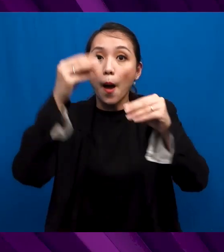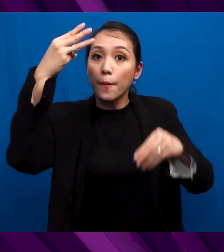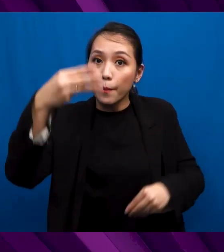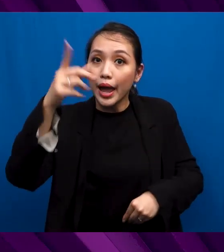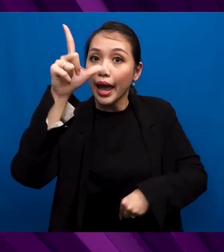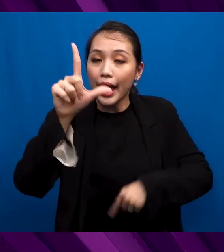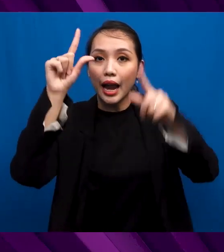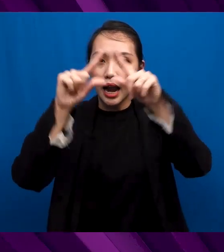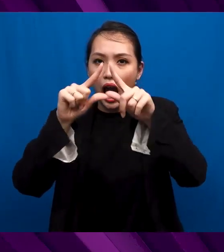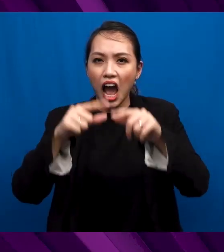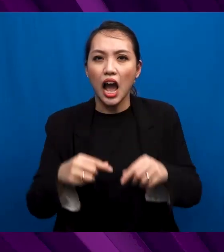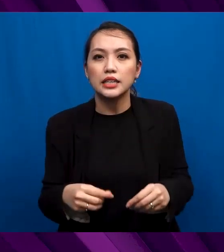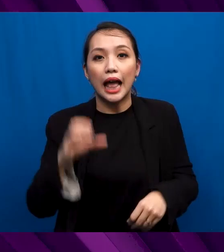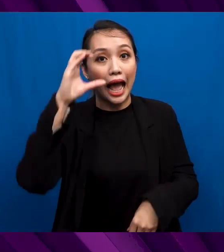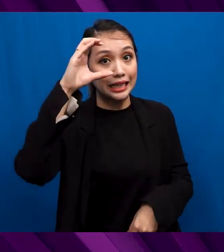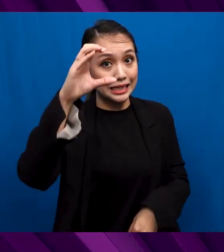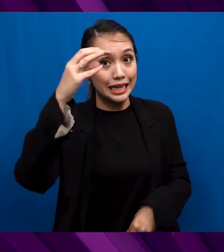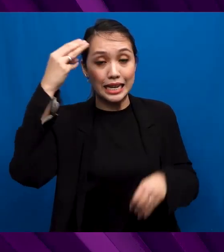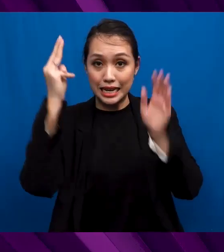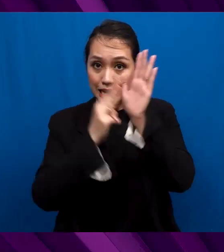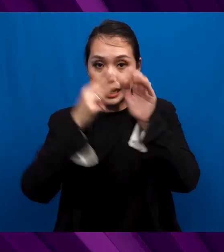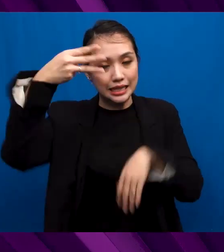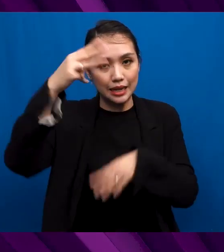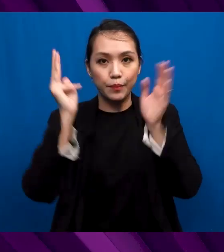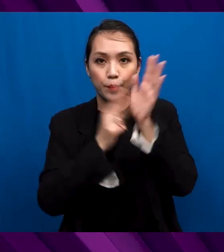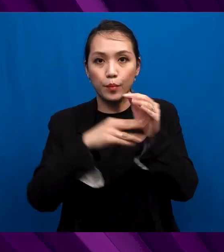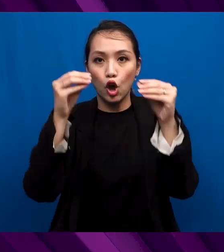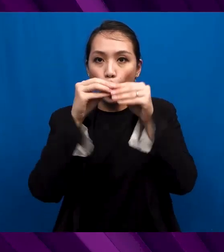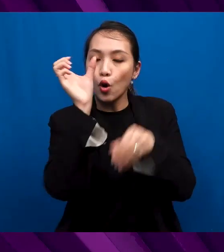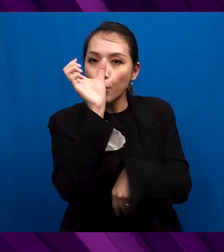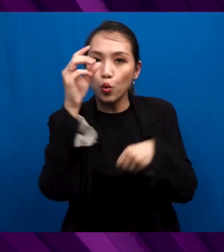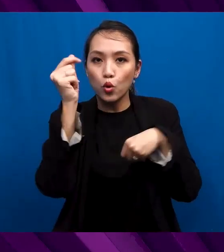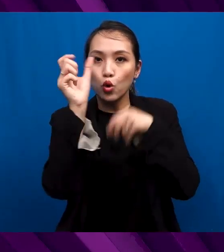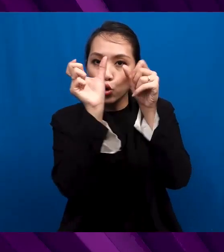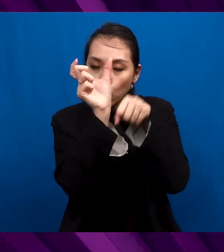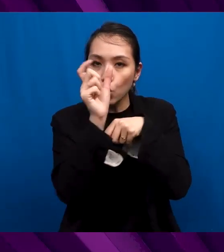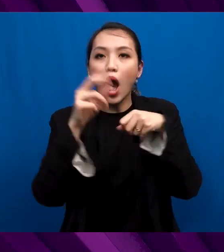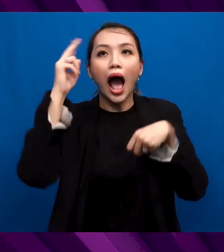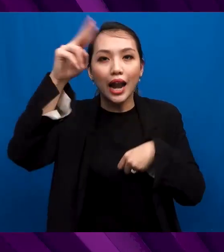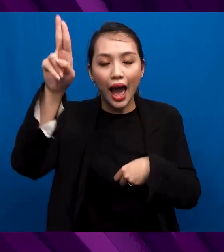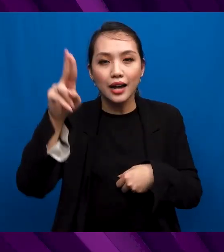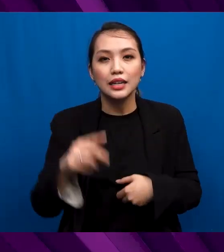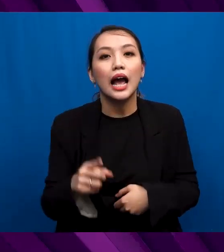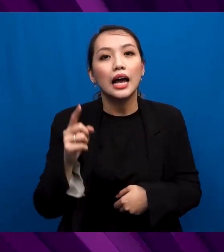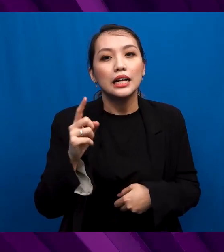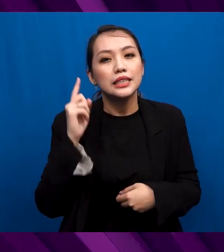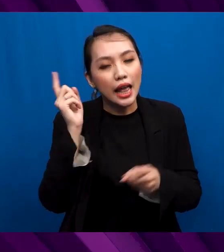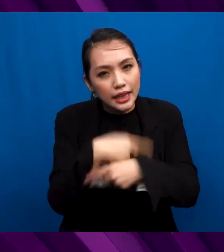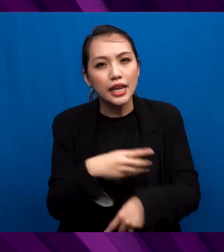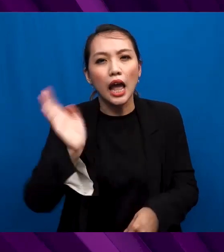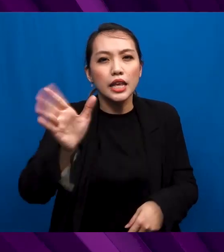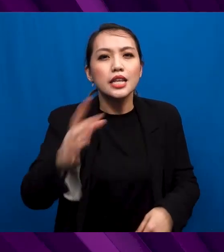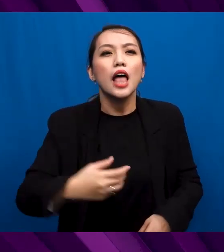Gideon. Gideon yang hancurkan Baal itu, semua orang marah, mau bunuh dia, papanya bela dia, padahal papanya pun belum percaya. Kalau memang Baal